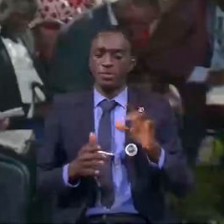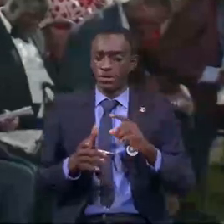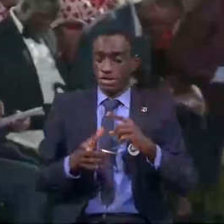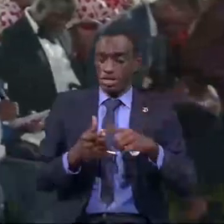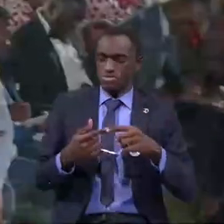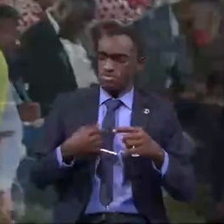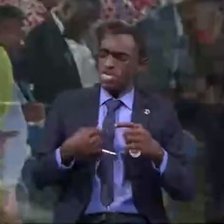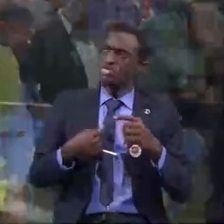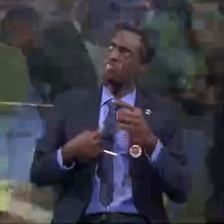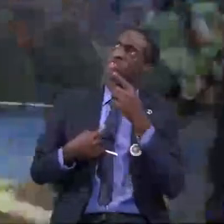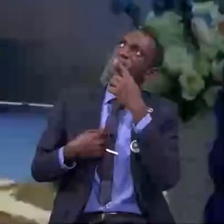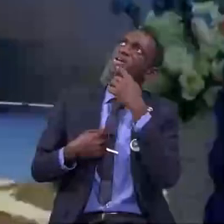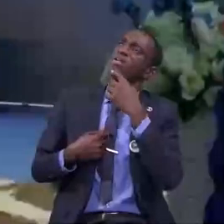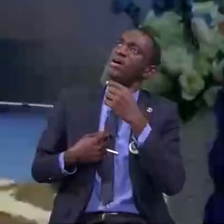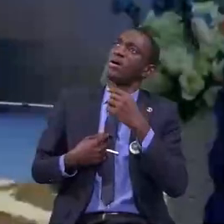Alors je dis,